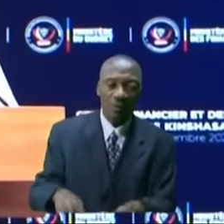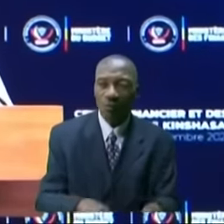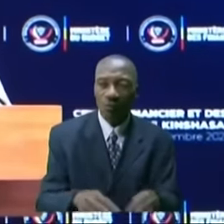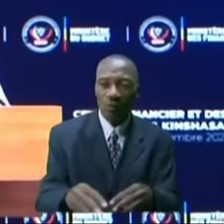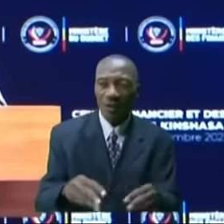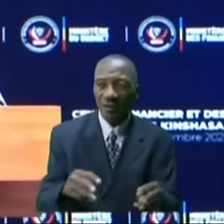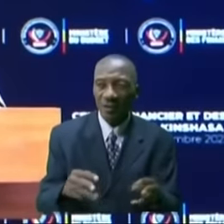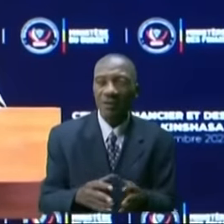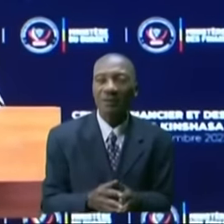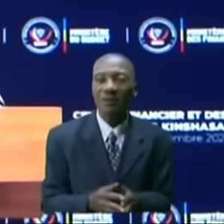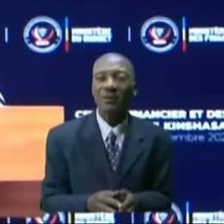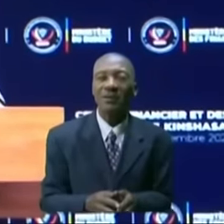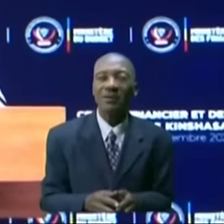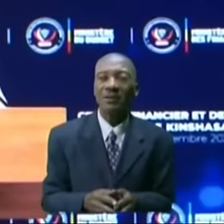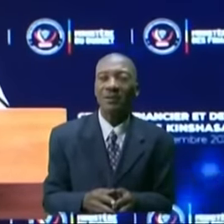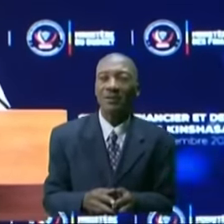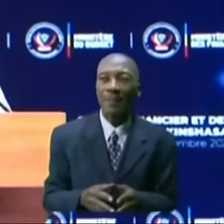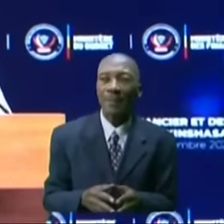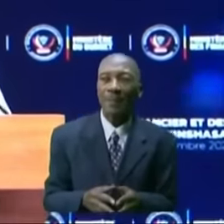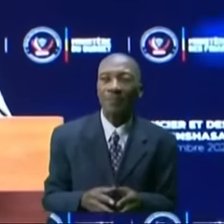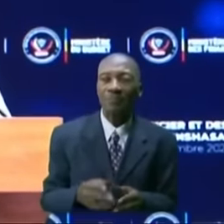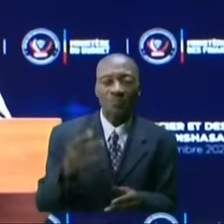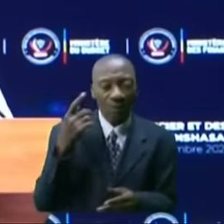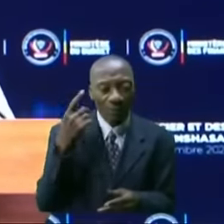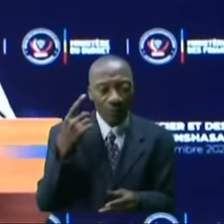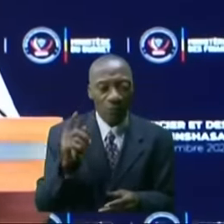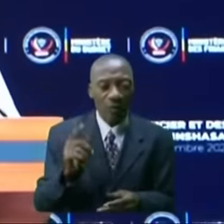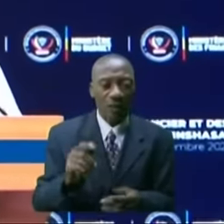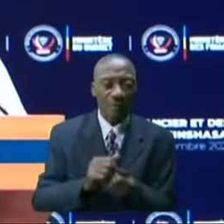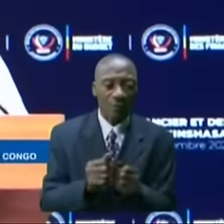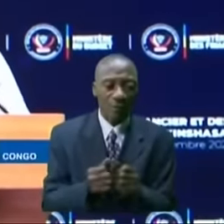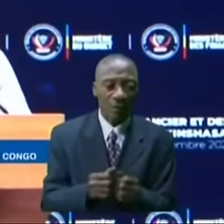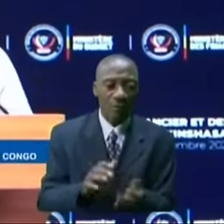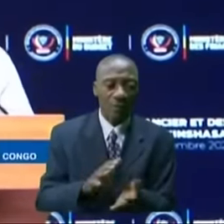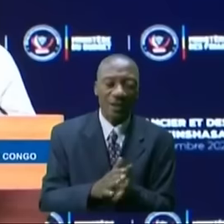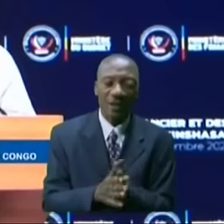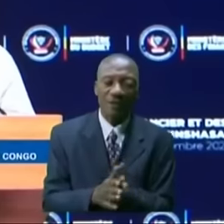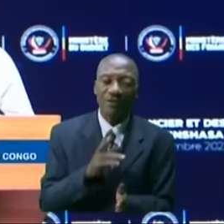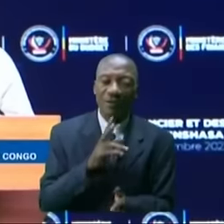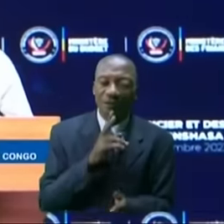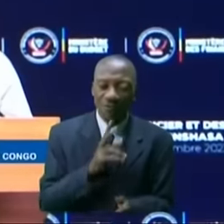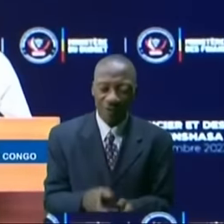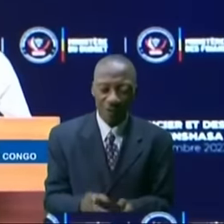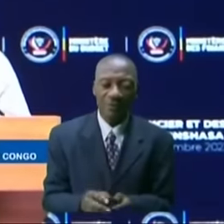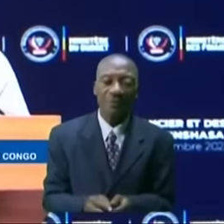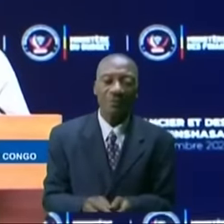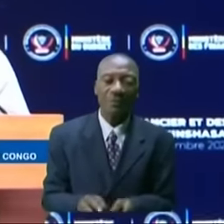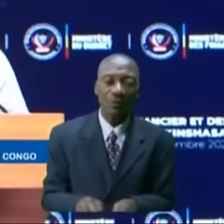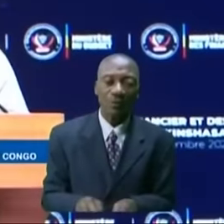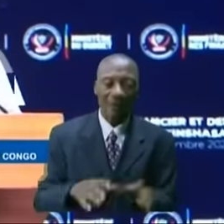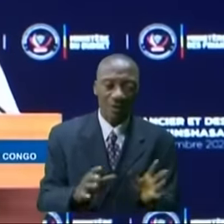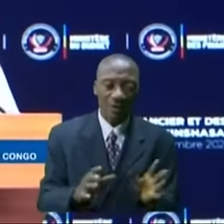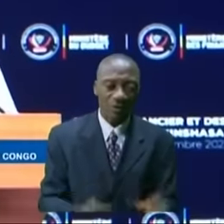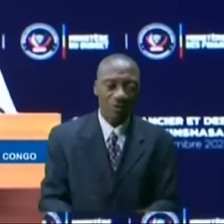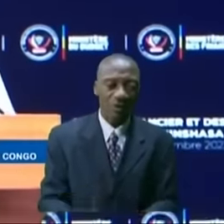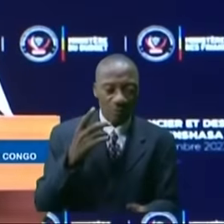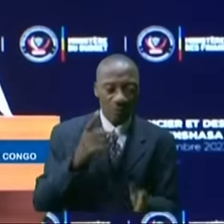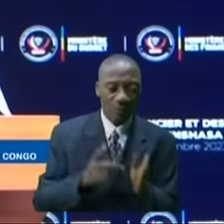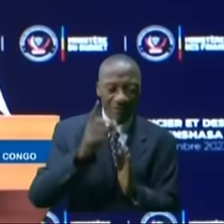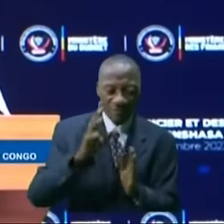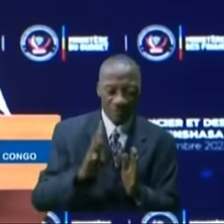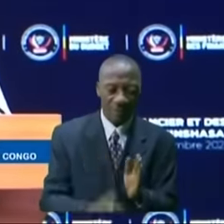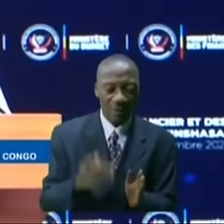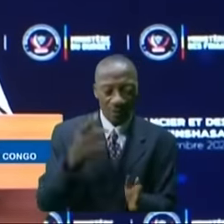de son action afin qu'il devienne réellement un acteur majeur de développement de notre